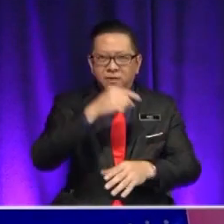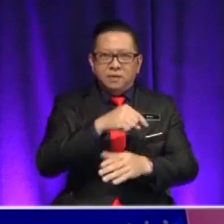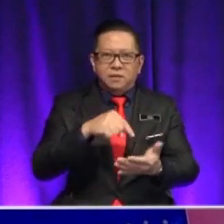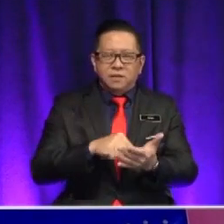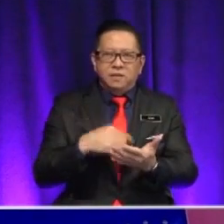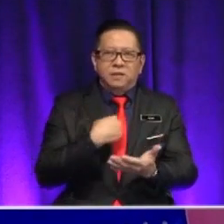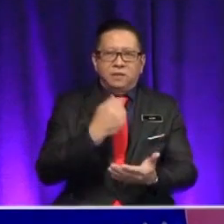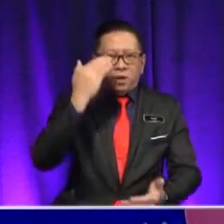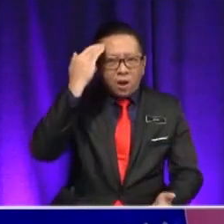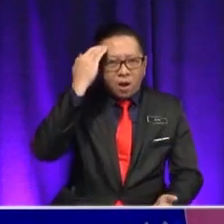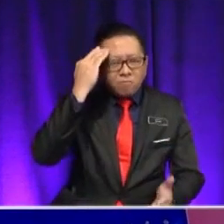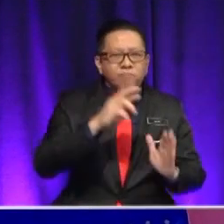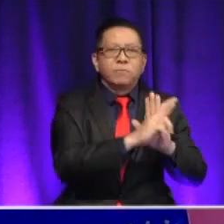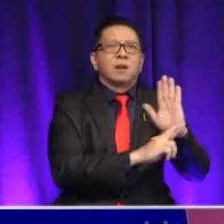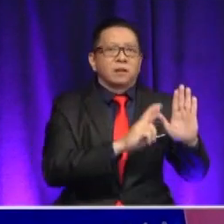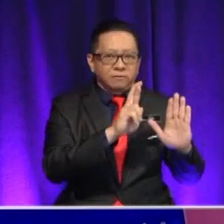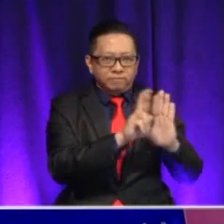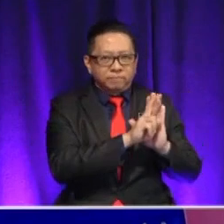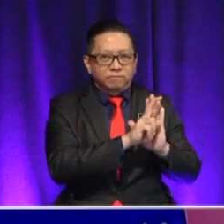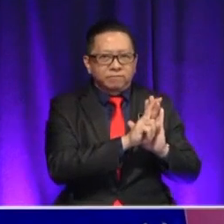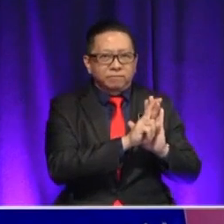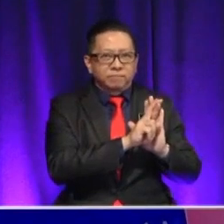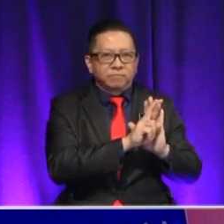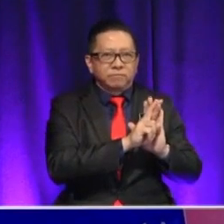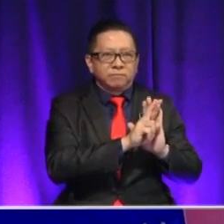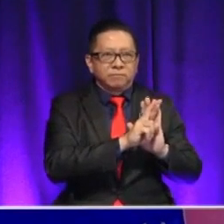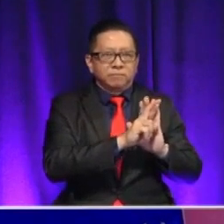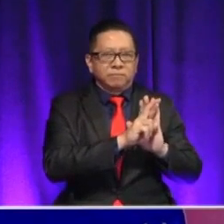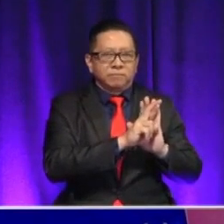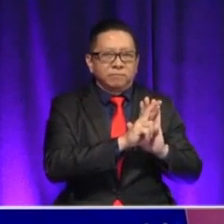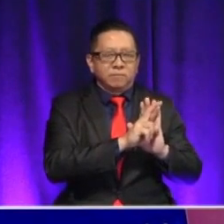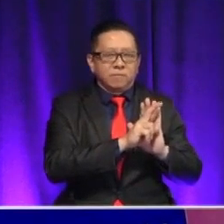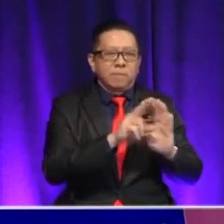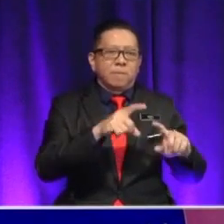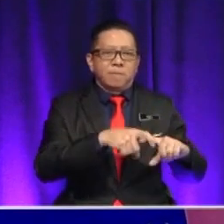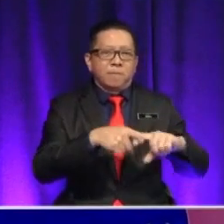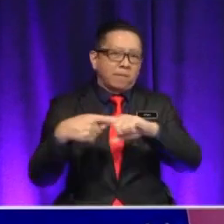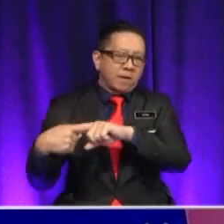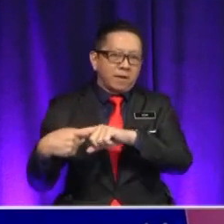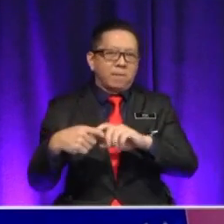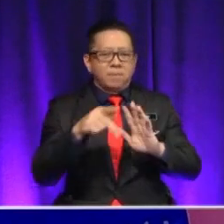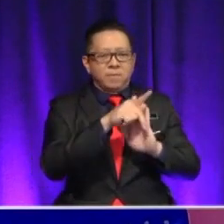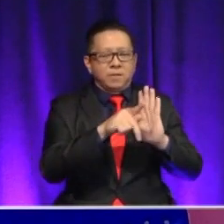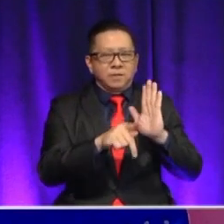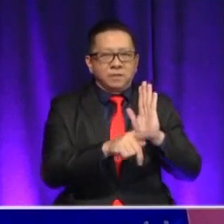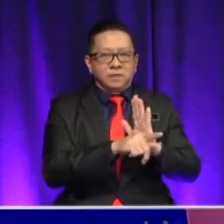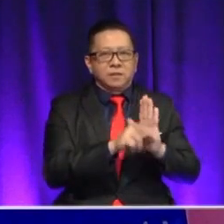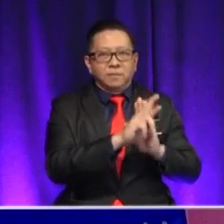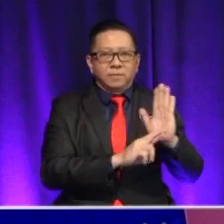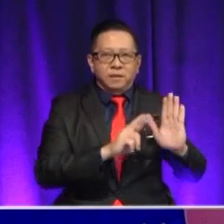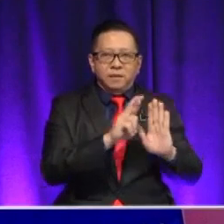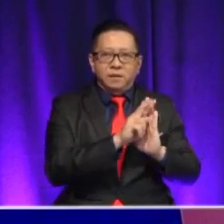dapat mengetahui peranan. Okey, dapat mengaitkan antara prinsip dan juga peranan rukun negara, dapat